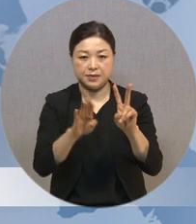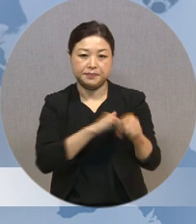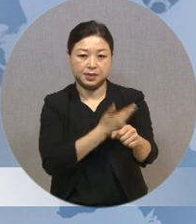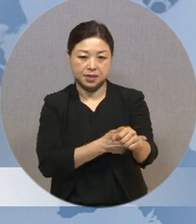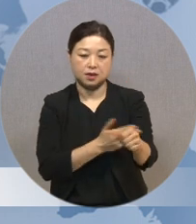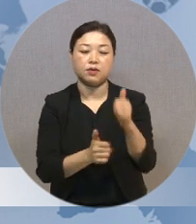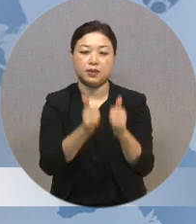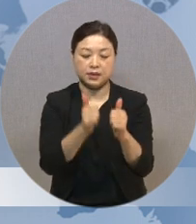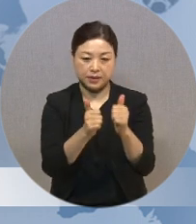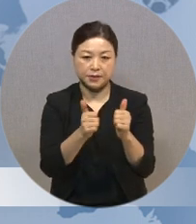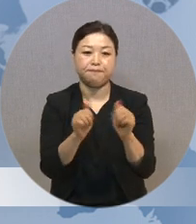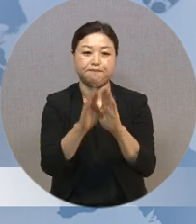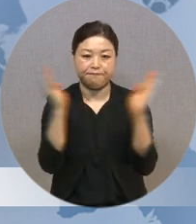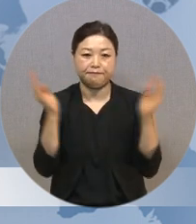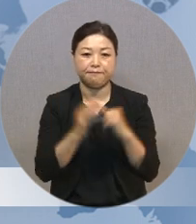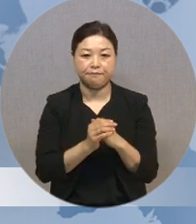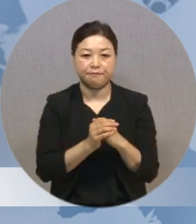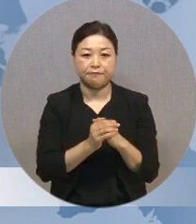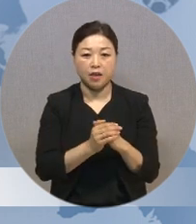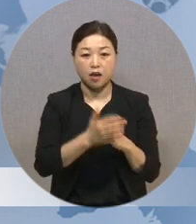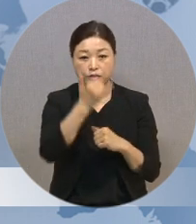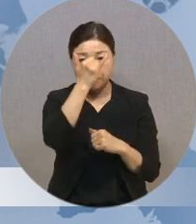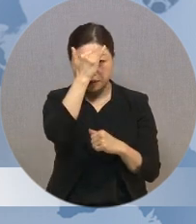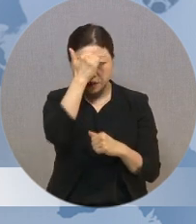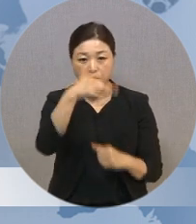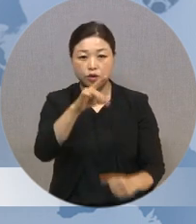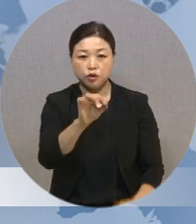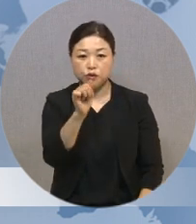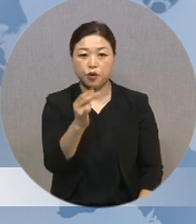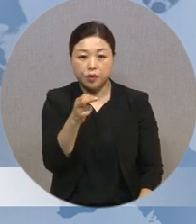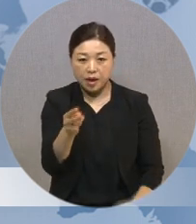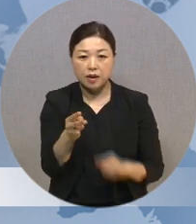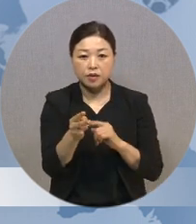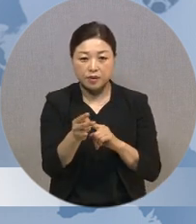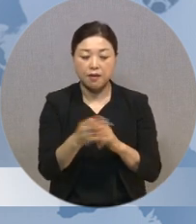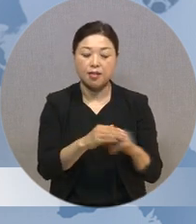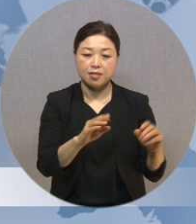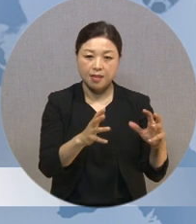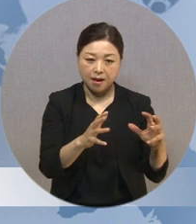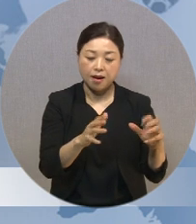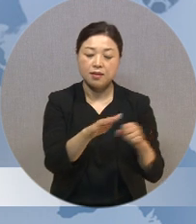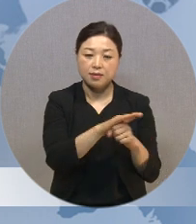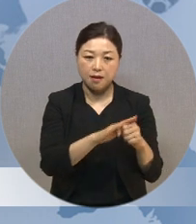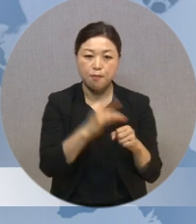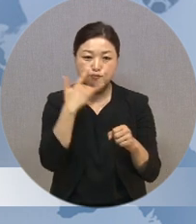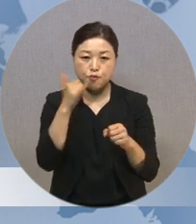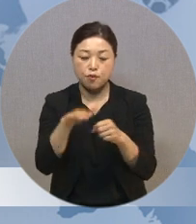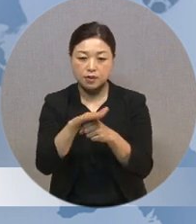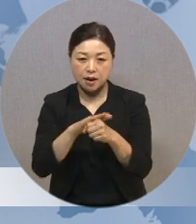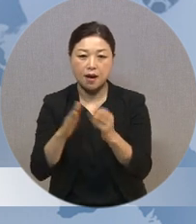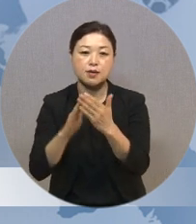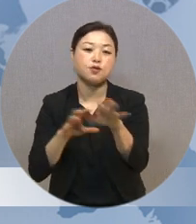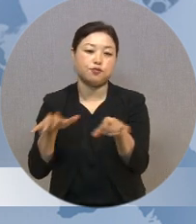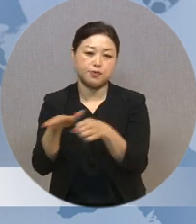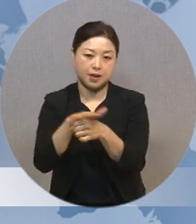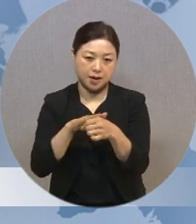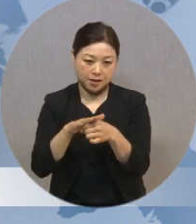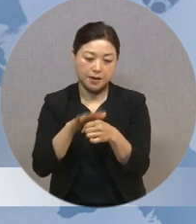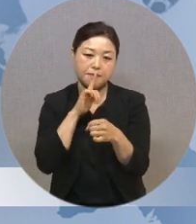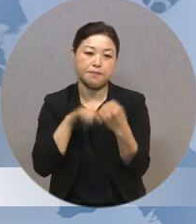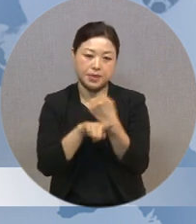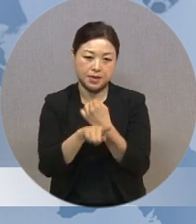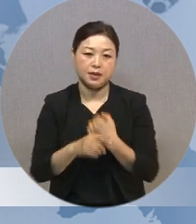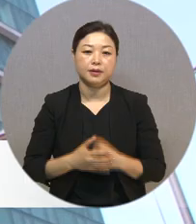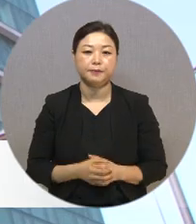열렸습니다. 충효의를 한마디로 축약하면 나라사랑, 부모사랑, 이웃사랑인데요. 자세한 내용 황병양 기자입니다.